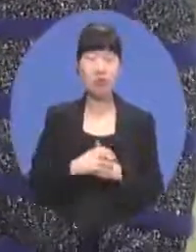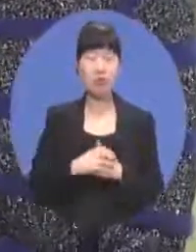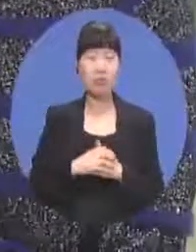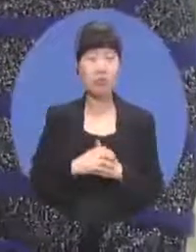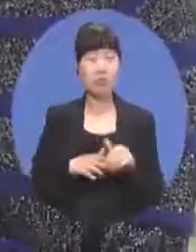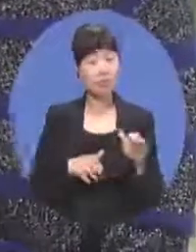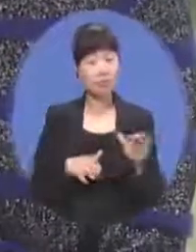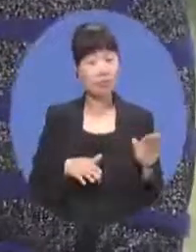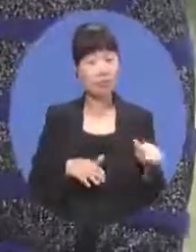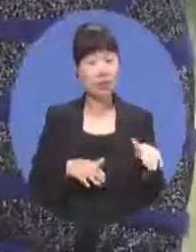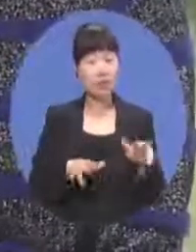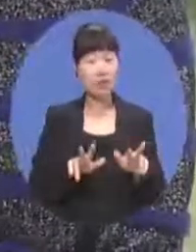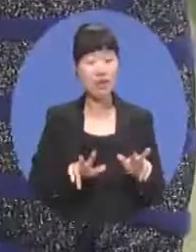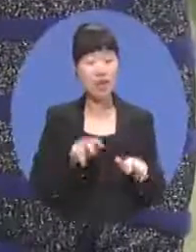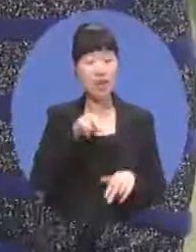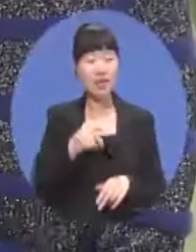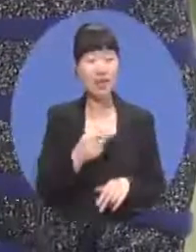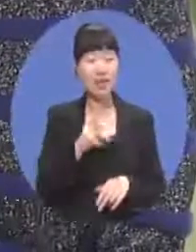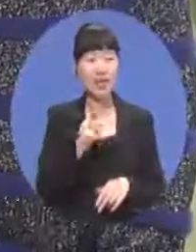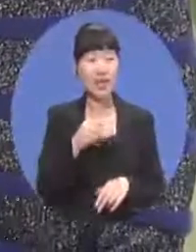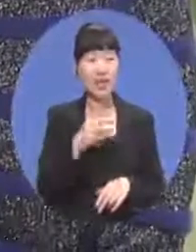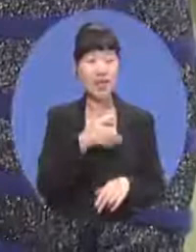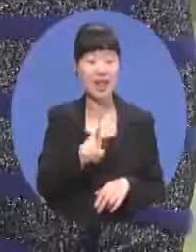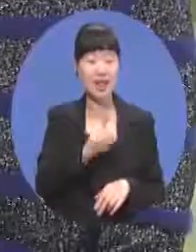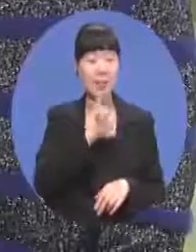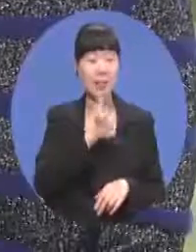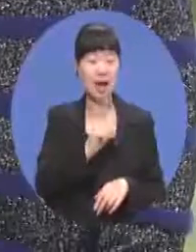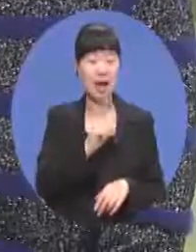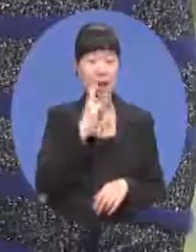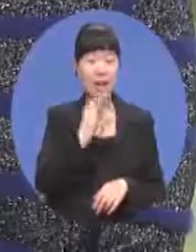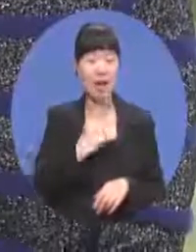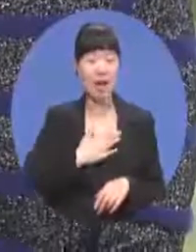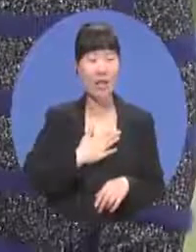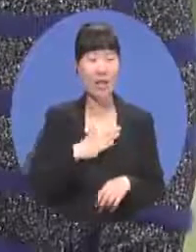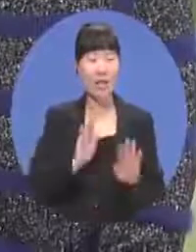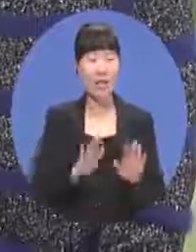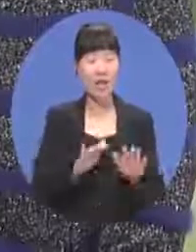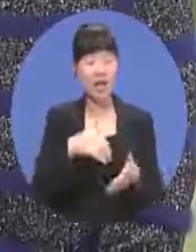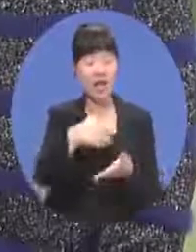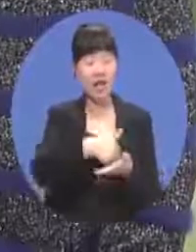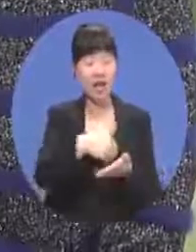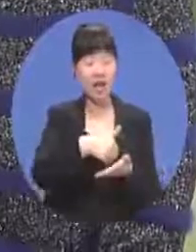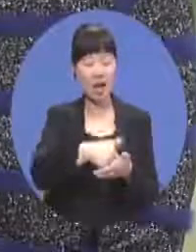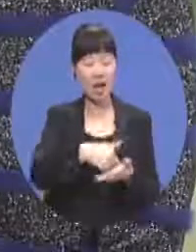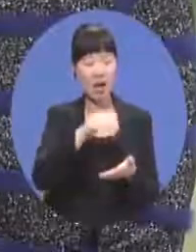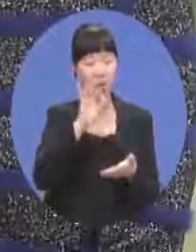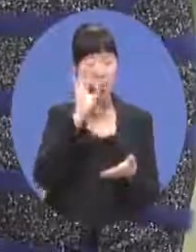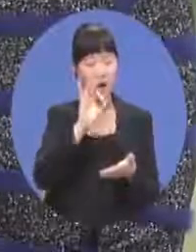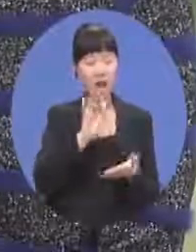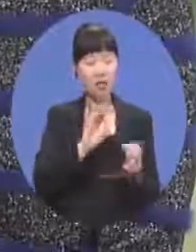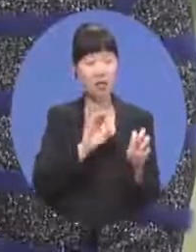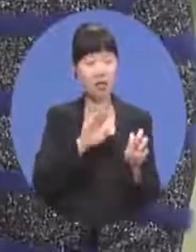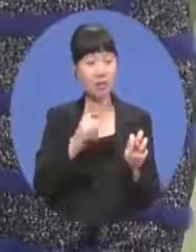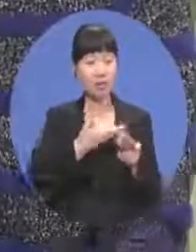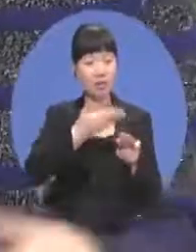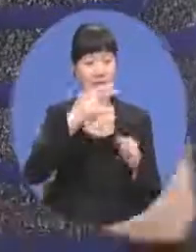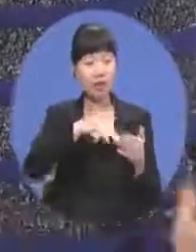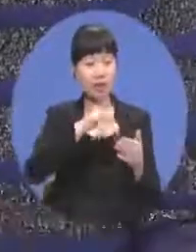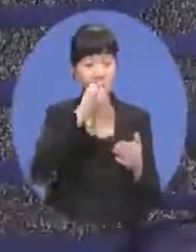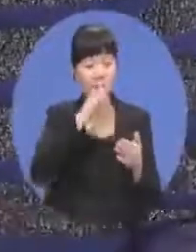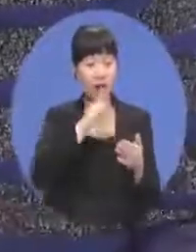생민아? 응? 너 이거 신데렐라잖아. 응. 너 엄마가 알기로 이거 벌써 책이 너덜너덜 읽을 때까지 한 30번도 넘게 읽은 것 같은데 엄마가